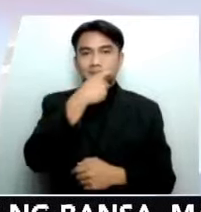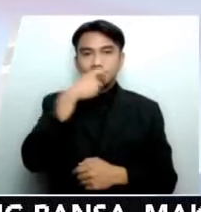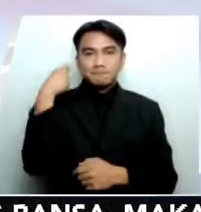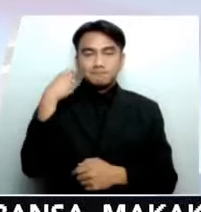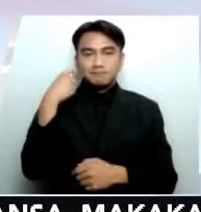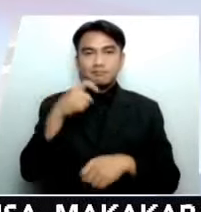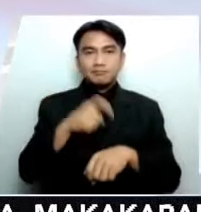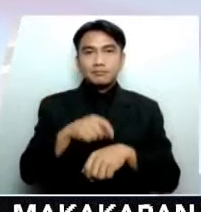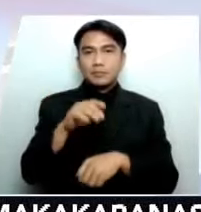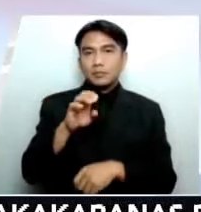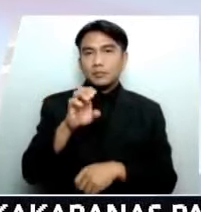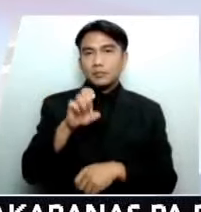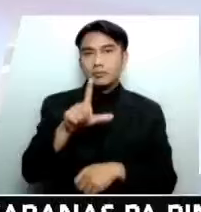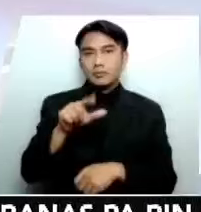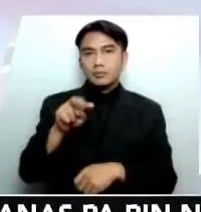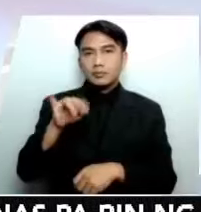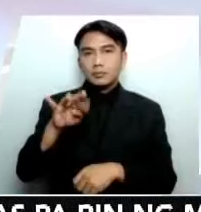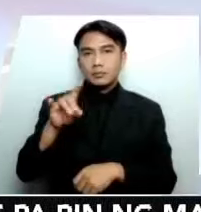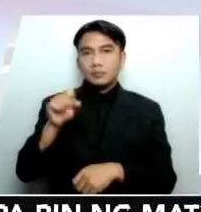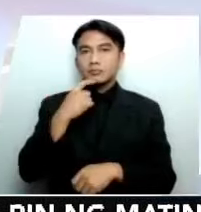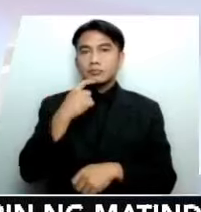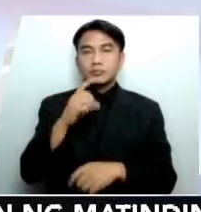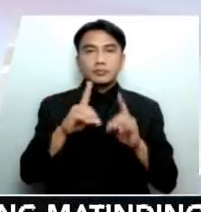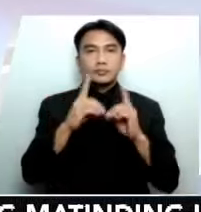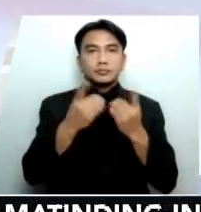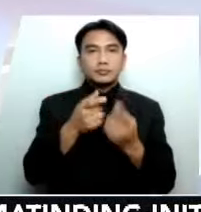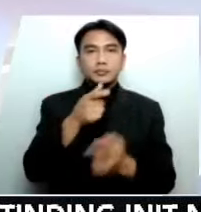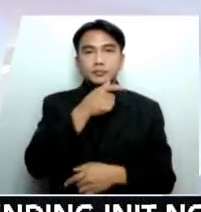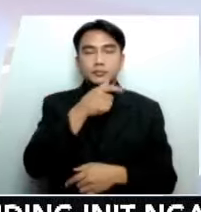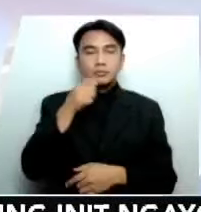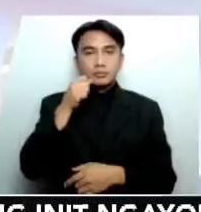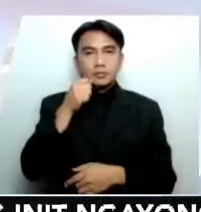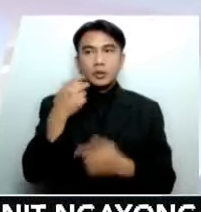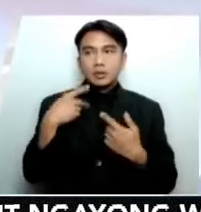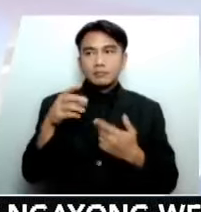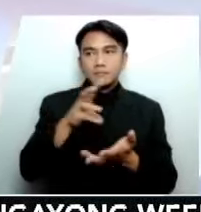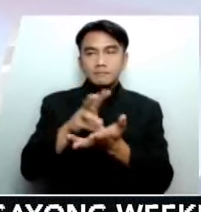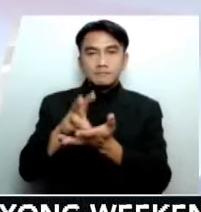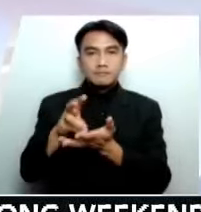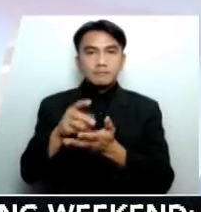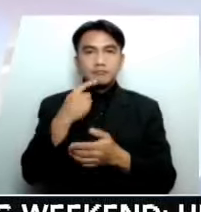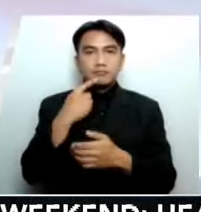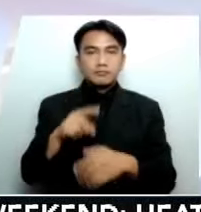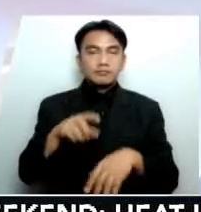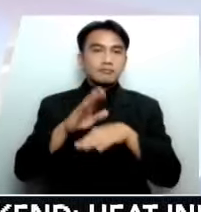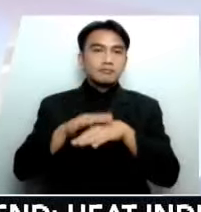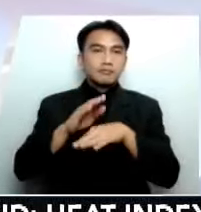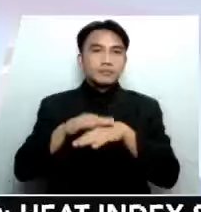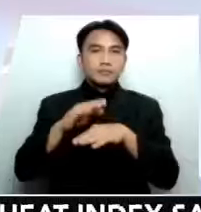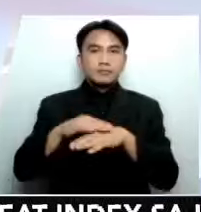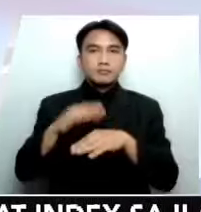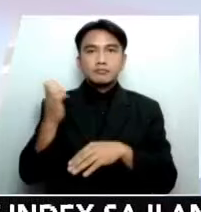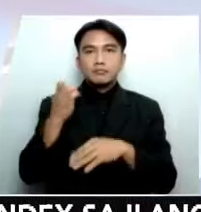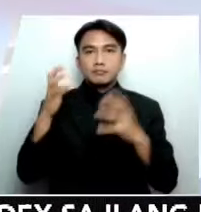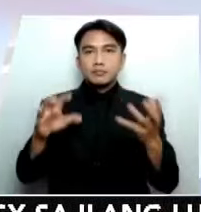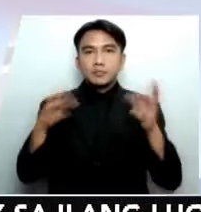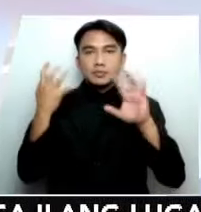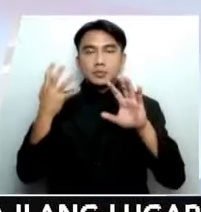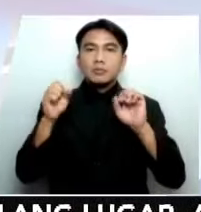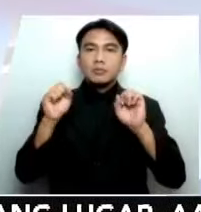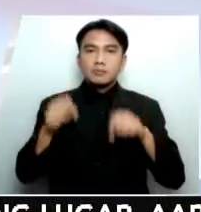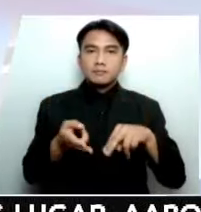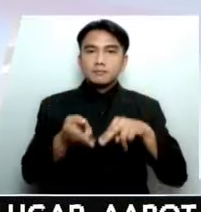Agriculture. Halos 20 lugar na sa bansa ang nagdeklara ng state of calamity at posible pang madagdagan yan. May report